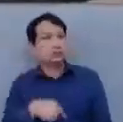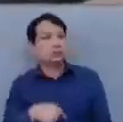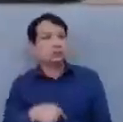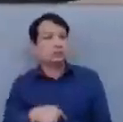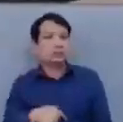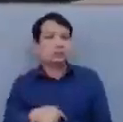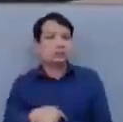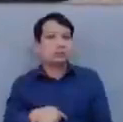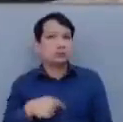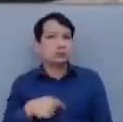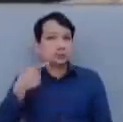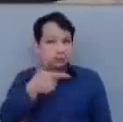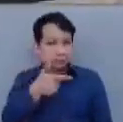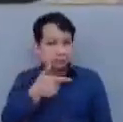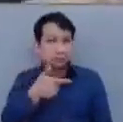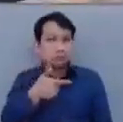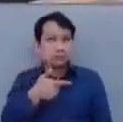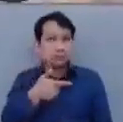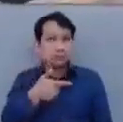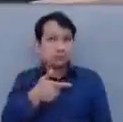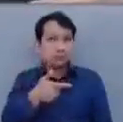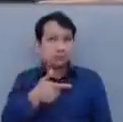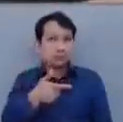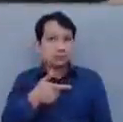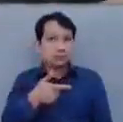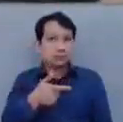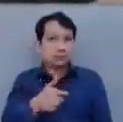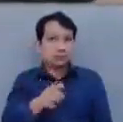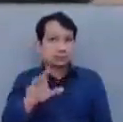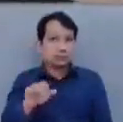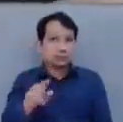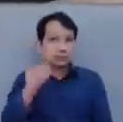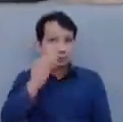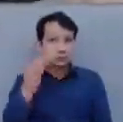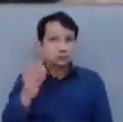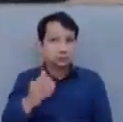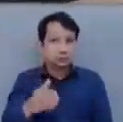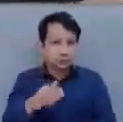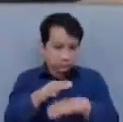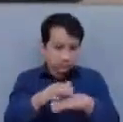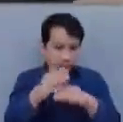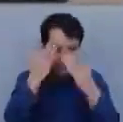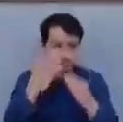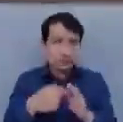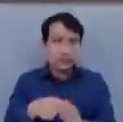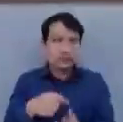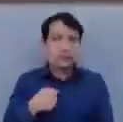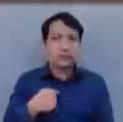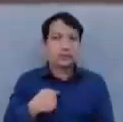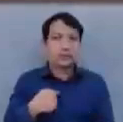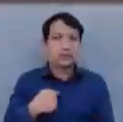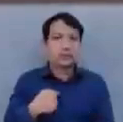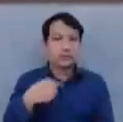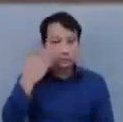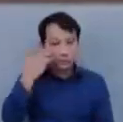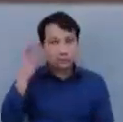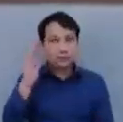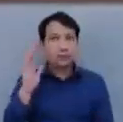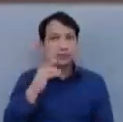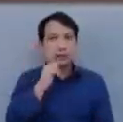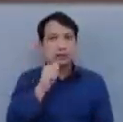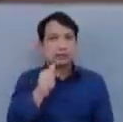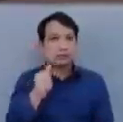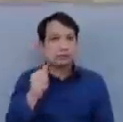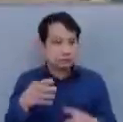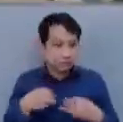baril doon sa iban lang stoplight, kaya po dumapa na lang. Doon na po ako naimasmasan. Hindi na rin itinanggi ni